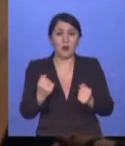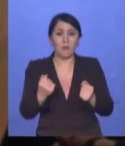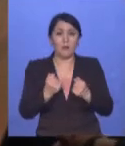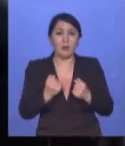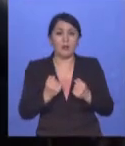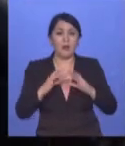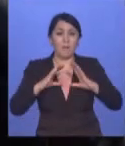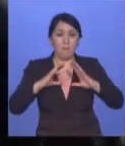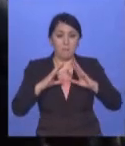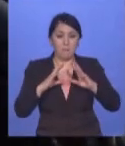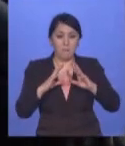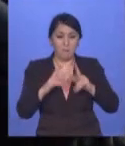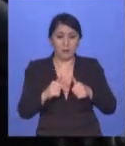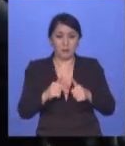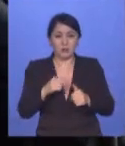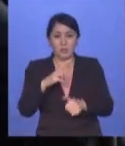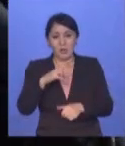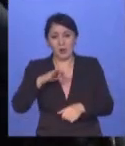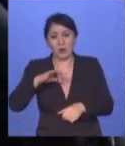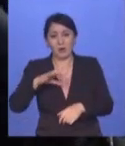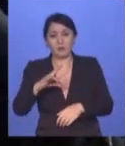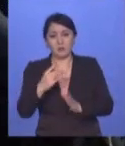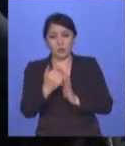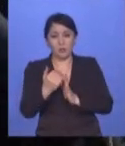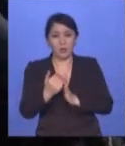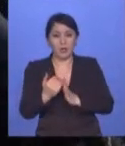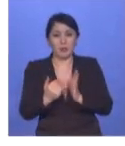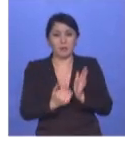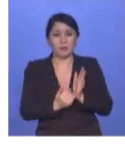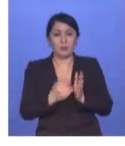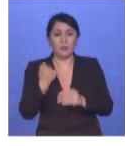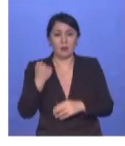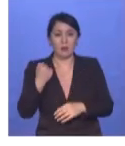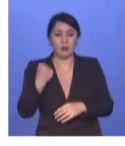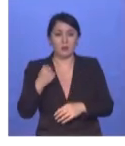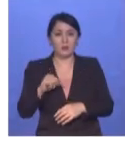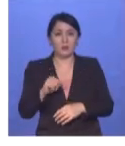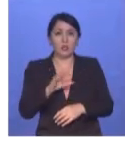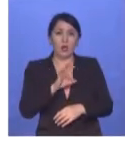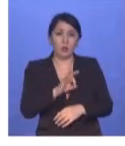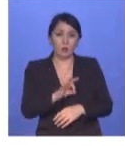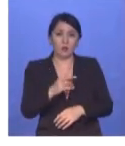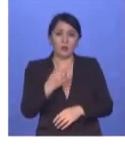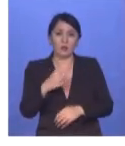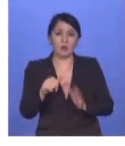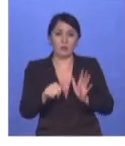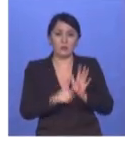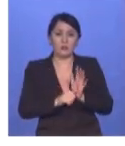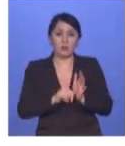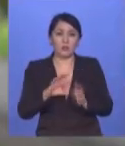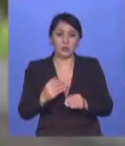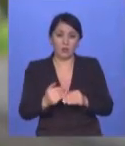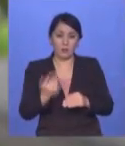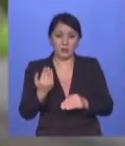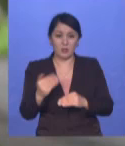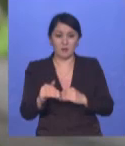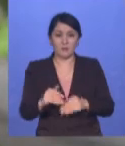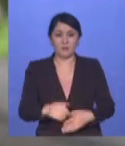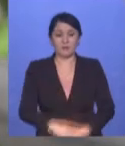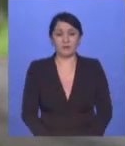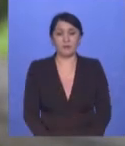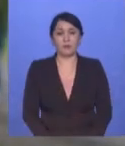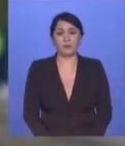әлем чемпионатында Керен бағдарламасы бойынша сынға түсті. Ол жеңімпаздан 0-26 секундқа ғана қалып қойған.